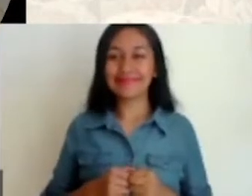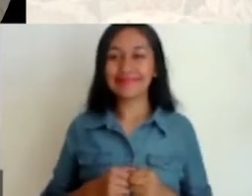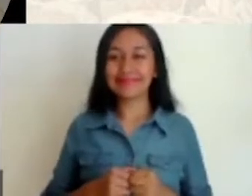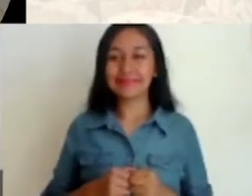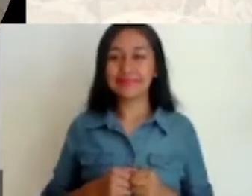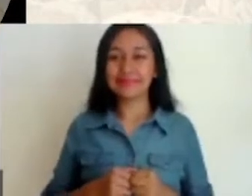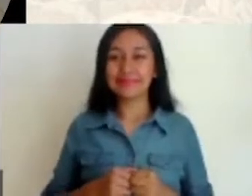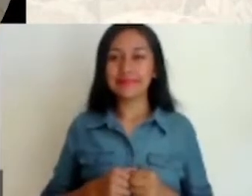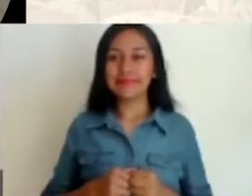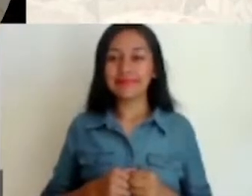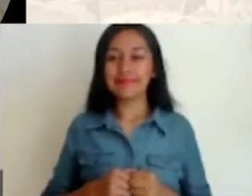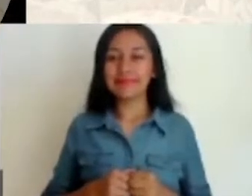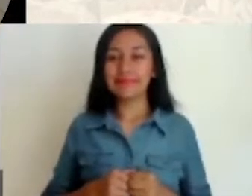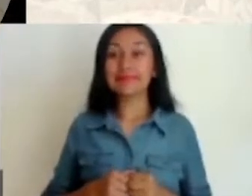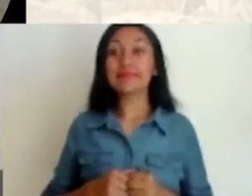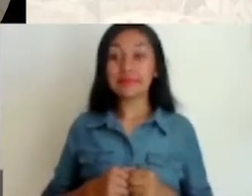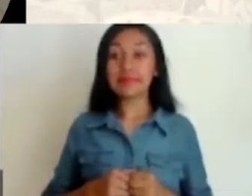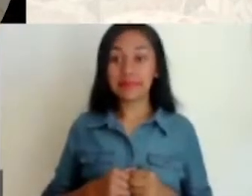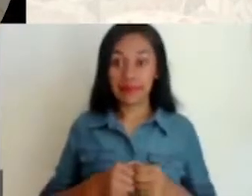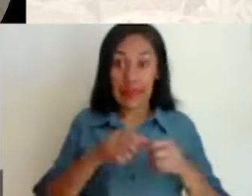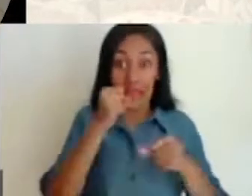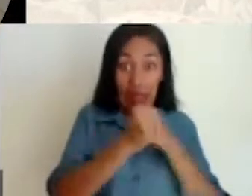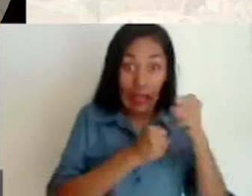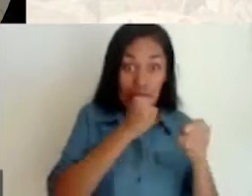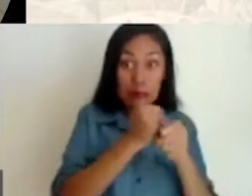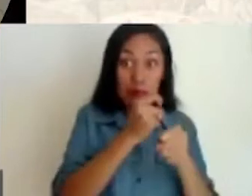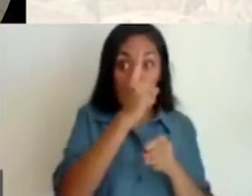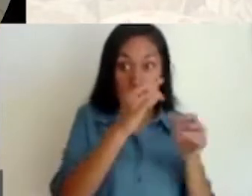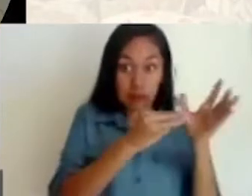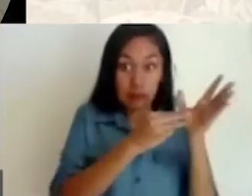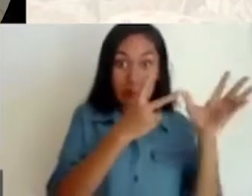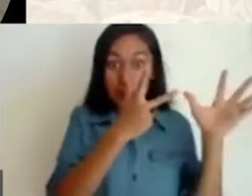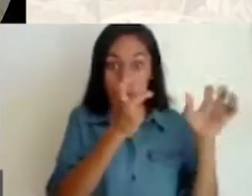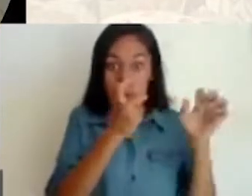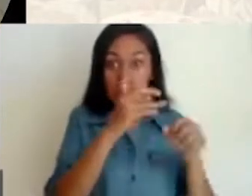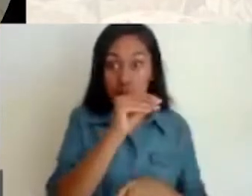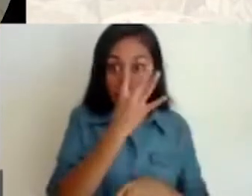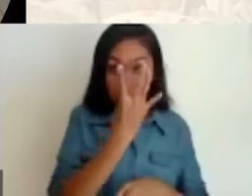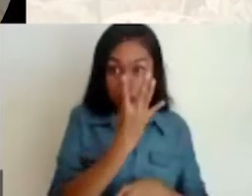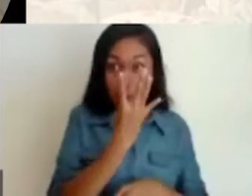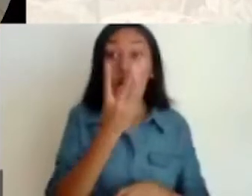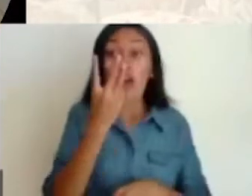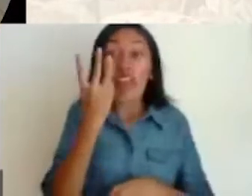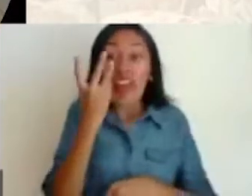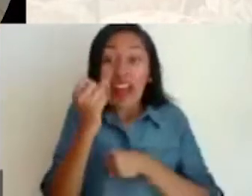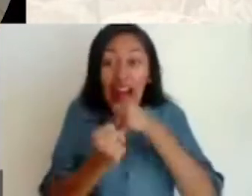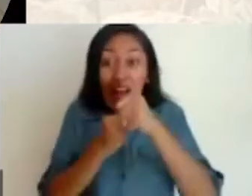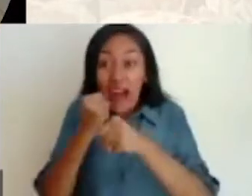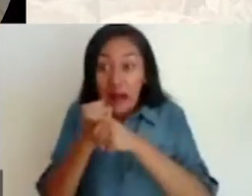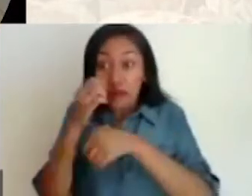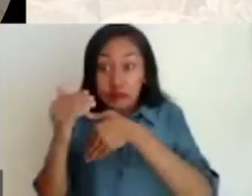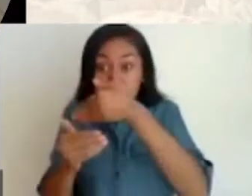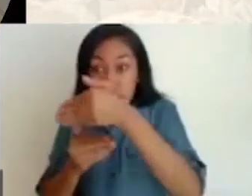3 anni después, otro japonés, Ogasato, logró encontrar cuál era el vector que transmitía la